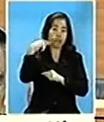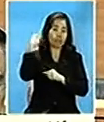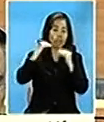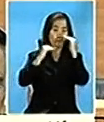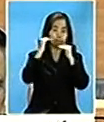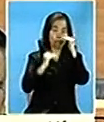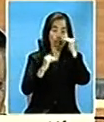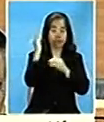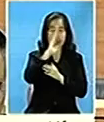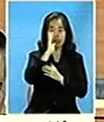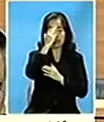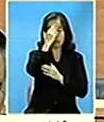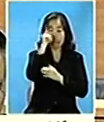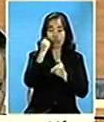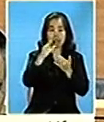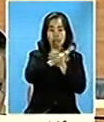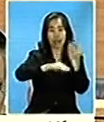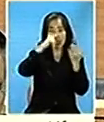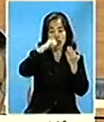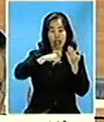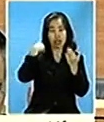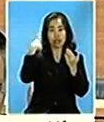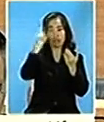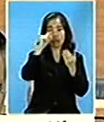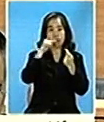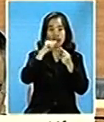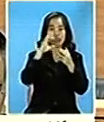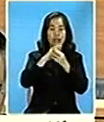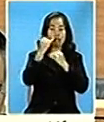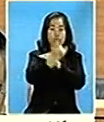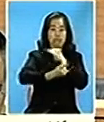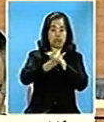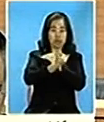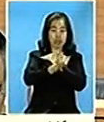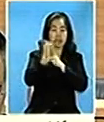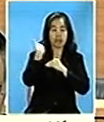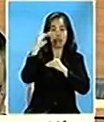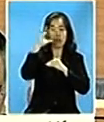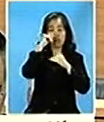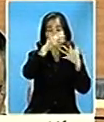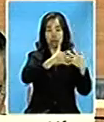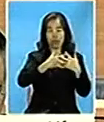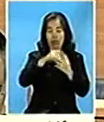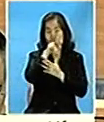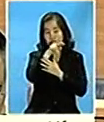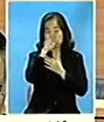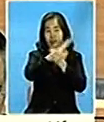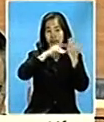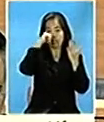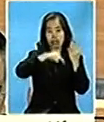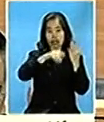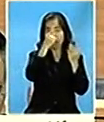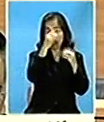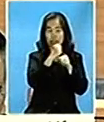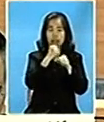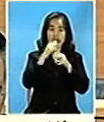ราะประเทศไทยนั้นได้รับการขึ้นชื่อว่าเป็นประเทศที่สหรัฐอเมริกานั้นกำลังจ้องมองที่จะใช้อัน